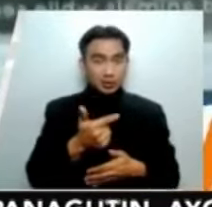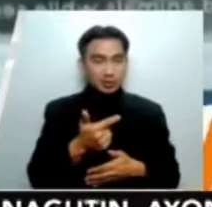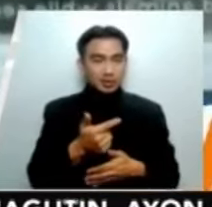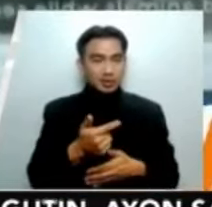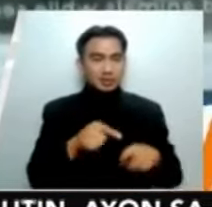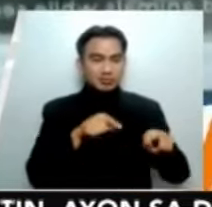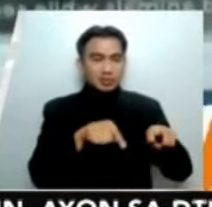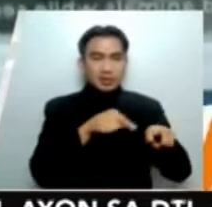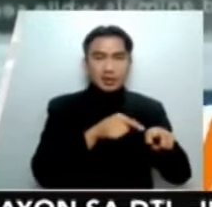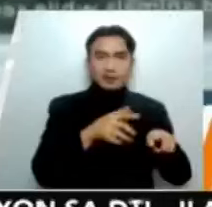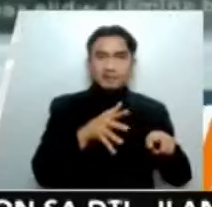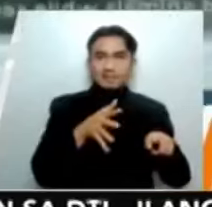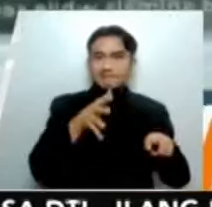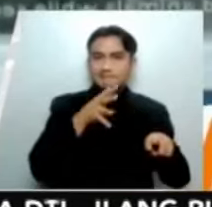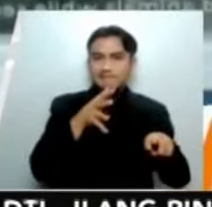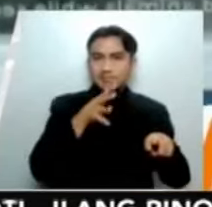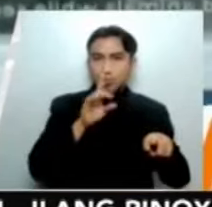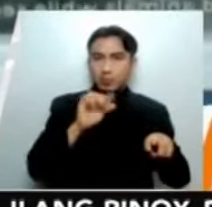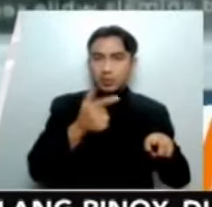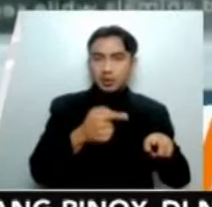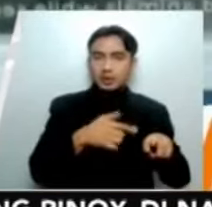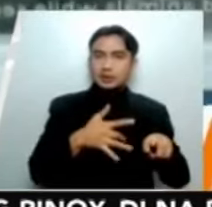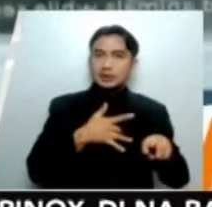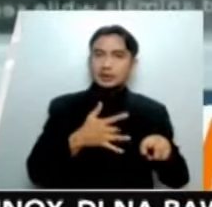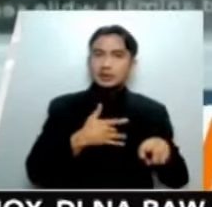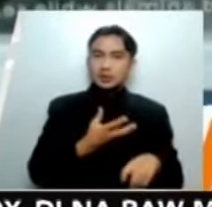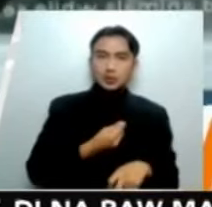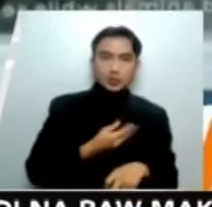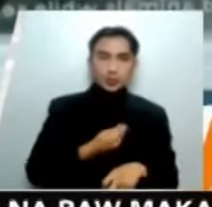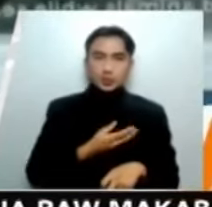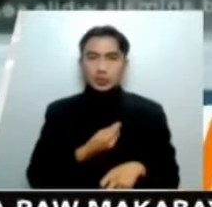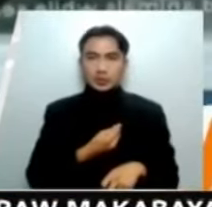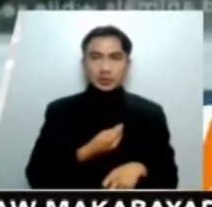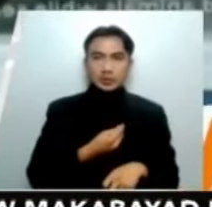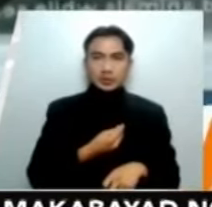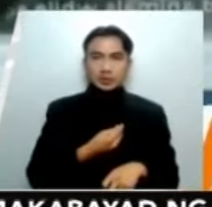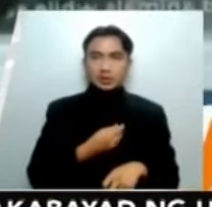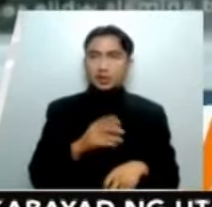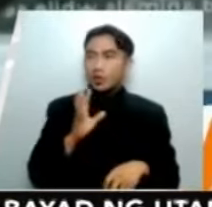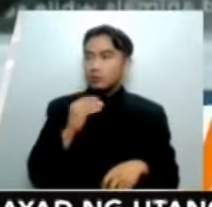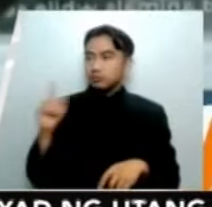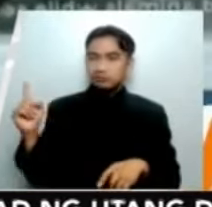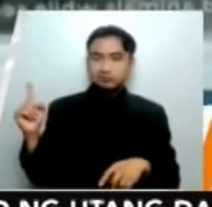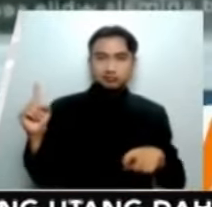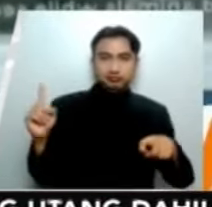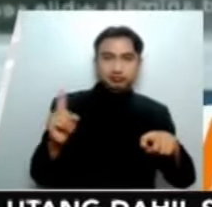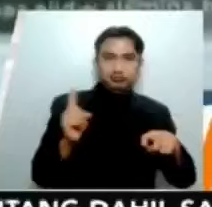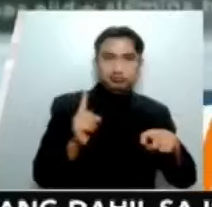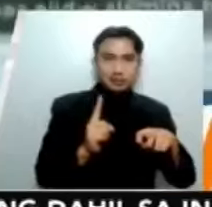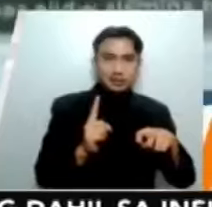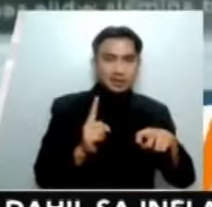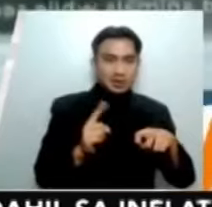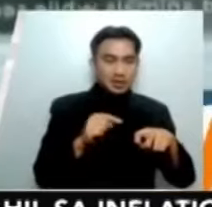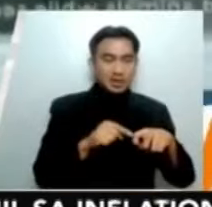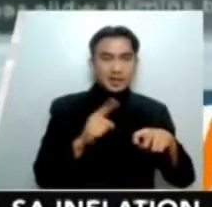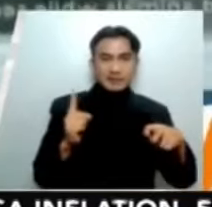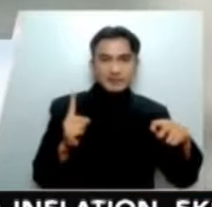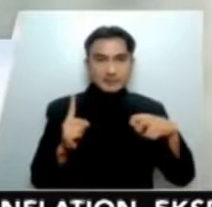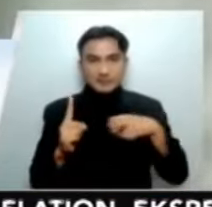Dog. Takot na siya. So anybody lumalapit, ayan, isusugod niya.